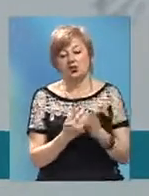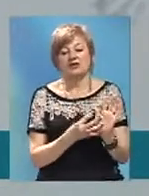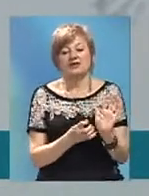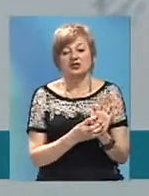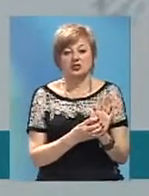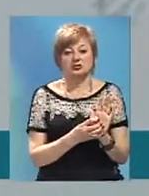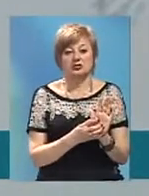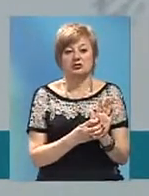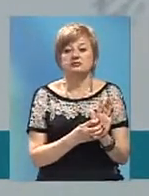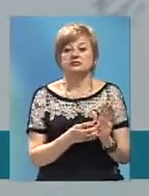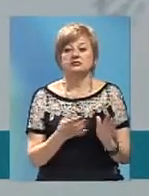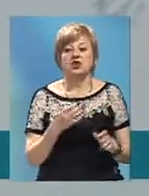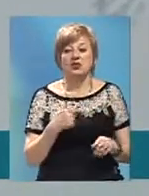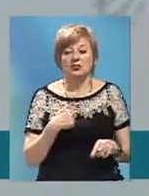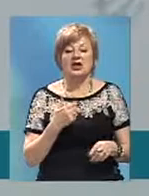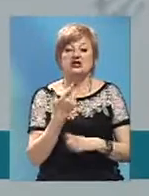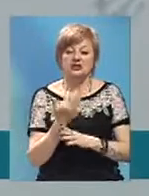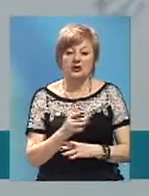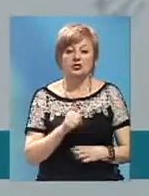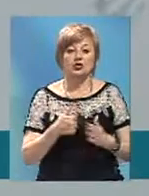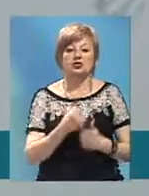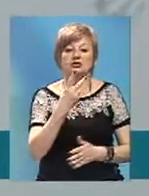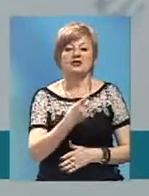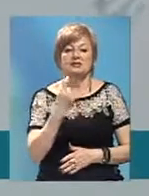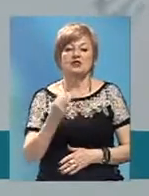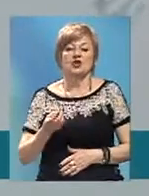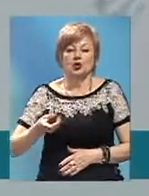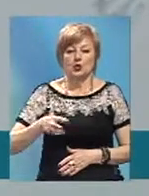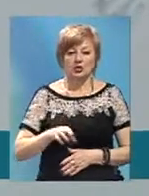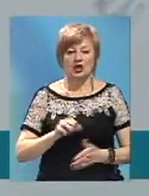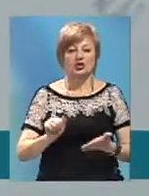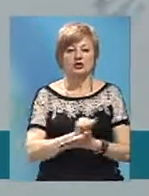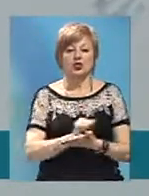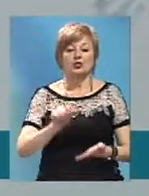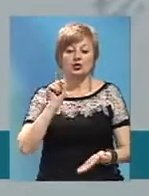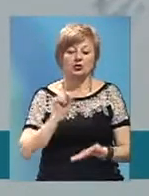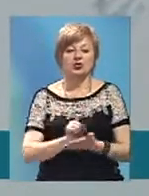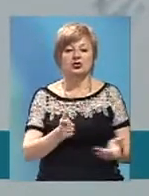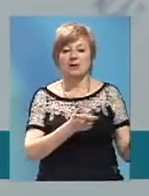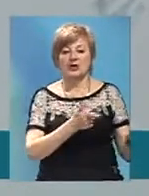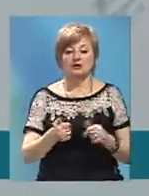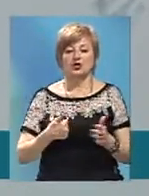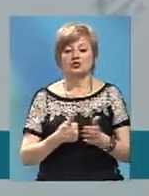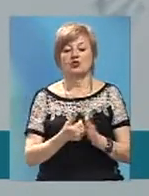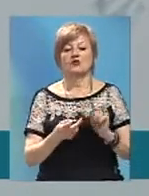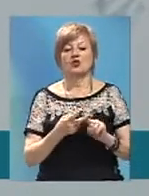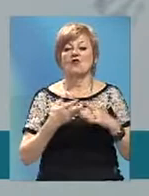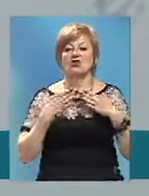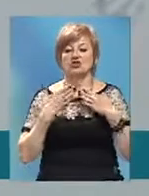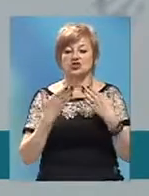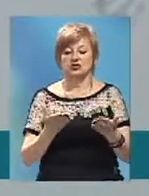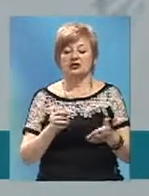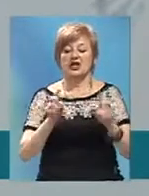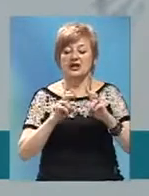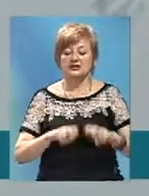вимога така, що до 21 червня документ має бути підготовлений до другого читання, і всі ці правки мають бути